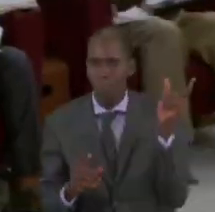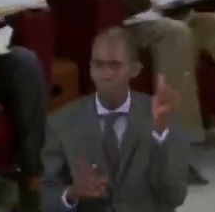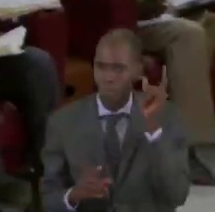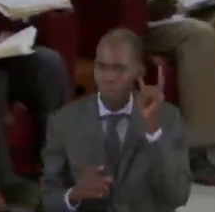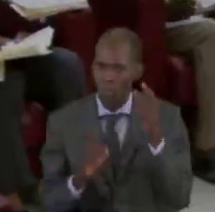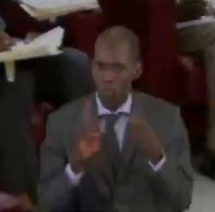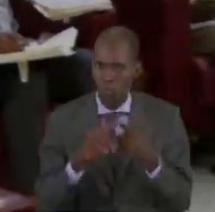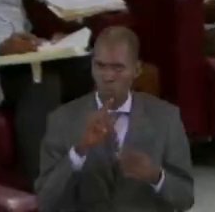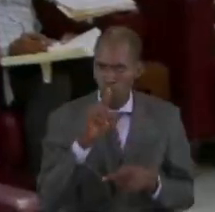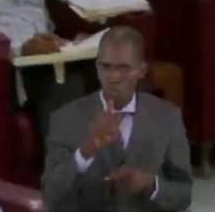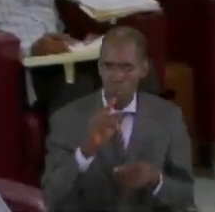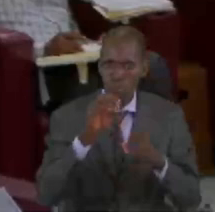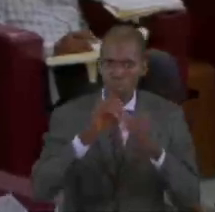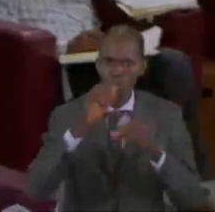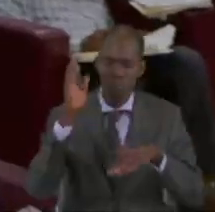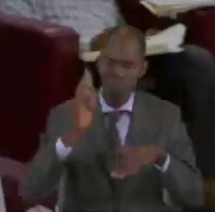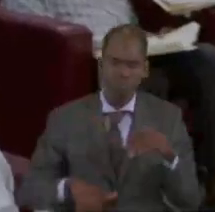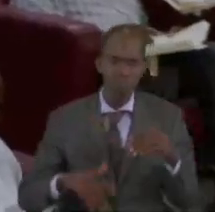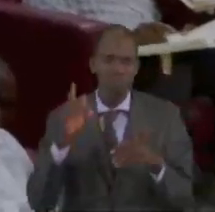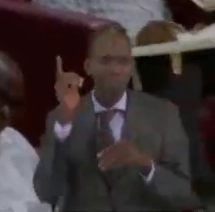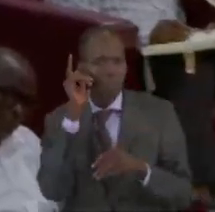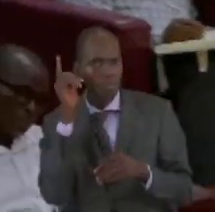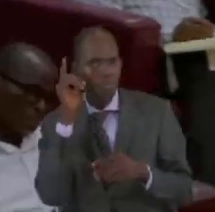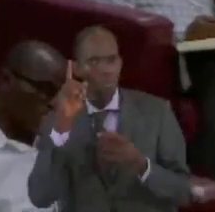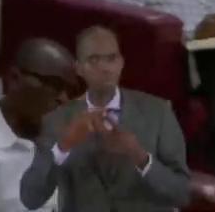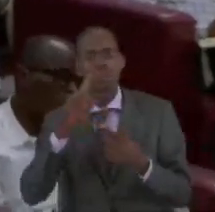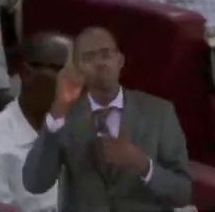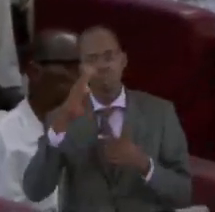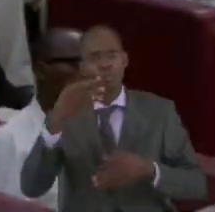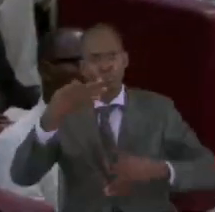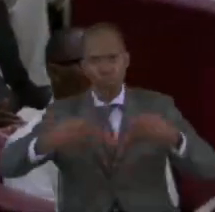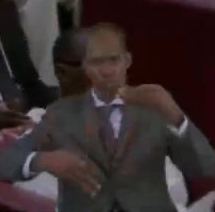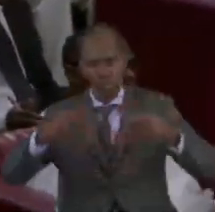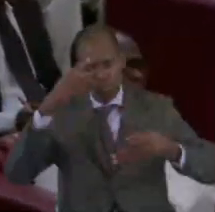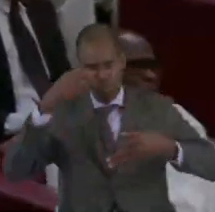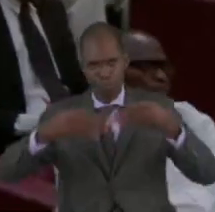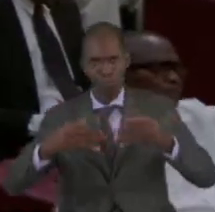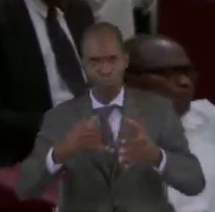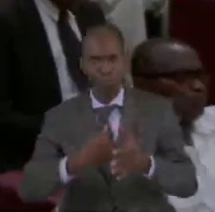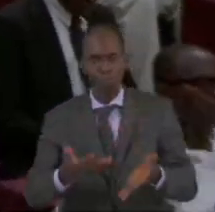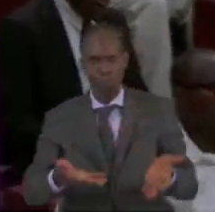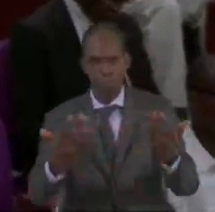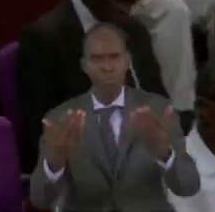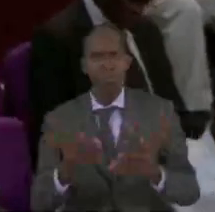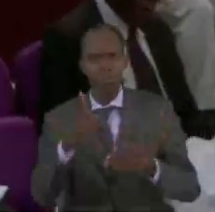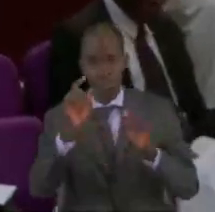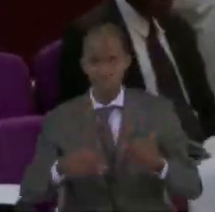De vous obéir plutôt qu'à Dieu. Jugez-le.